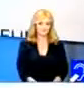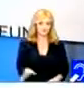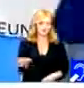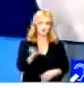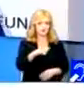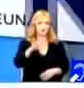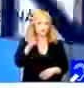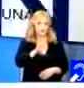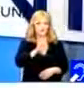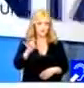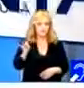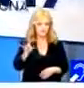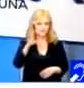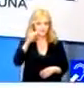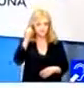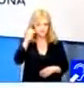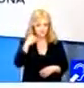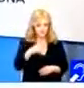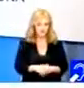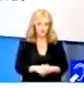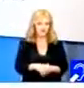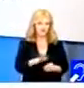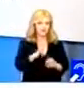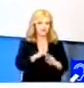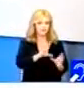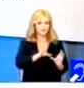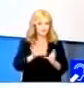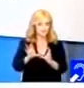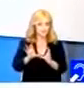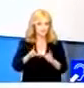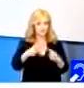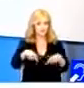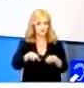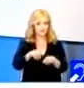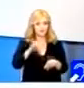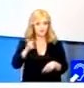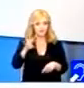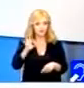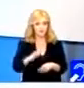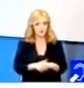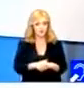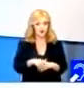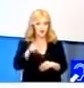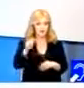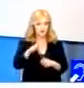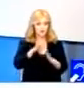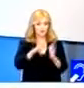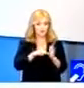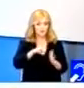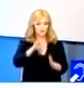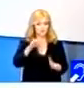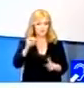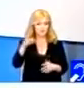Bisericile fortificate sunt ocrotite de UNESCO și fură ochii oricărui turist care și-a propus să descopere Transilvania. Vreme de peste 5